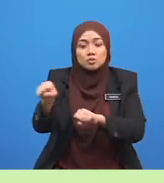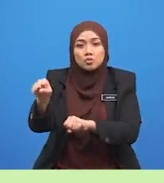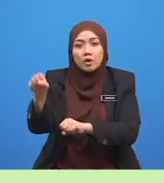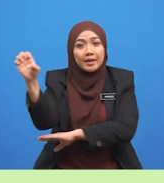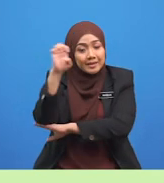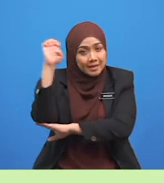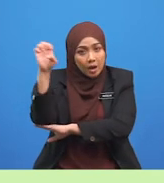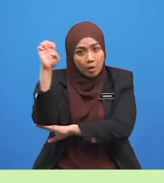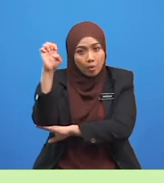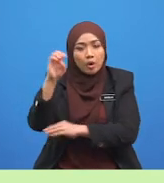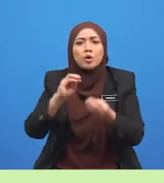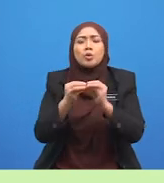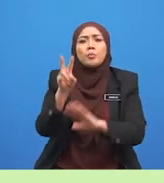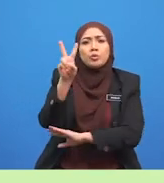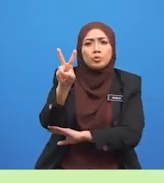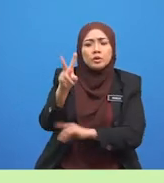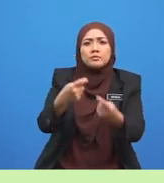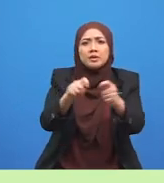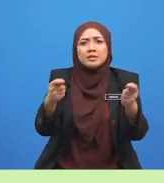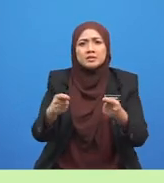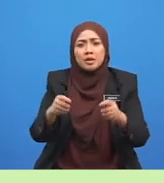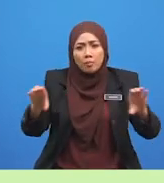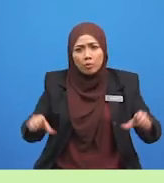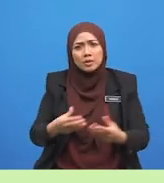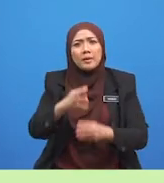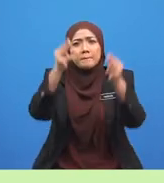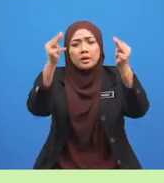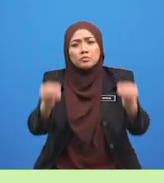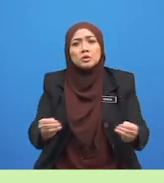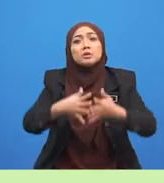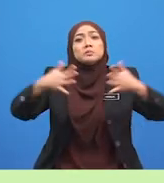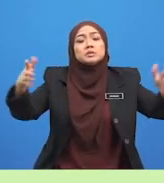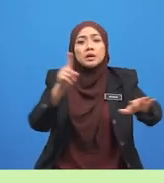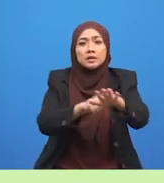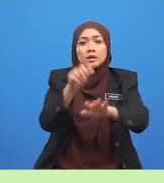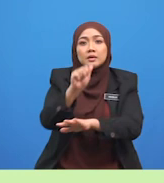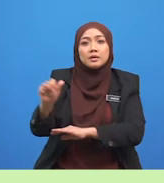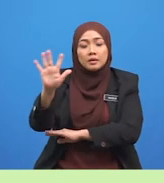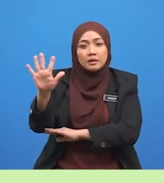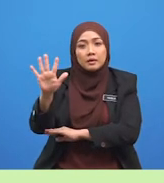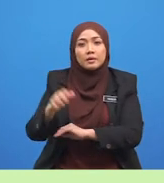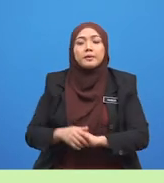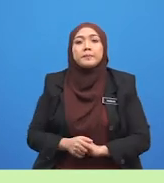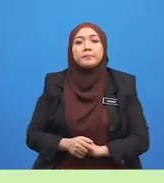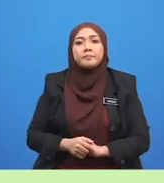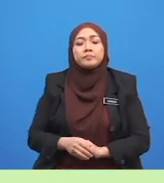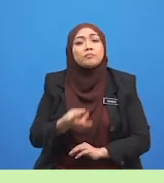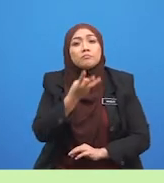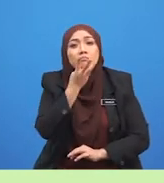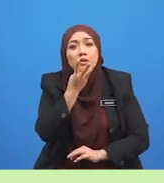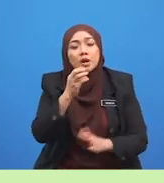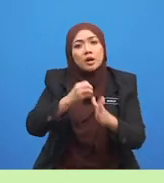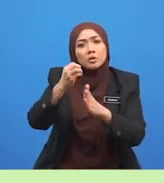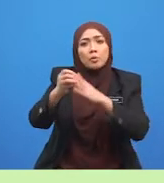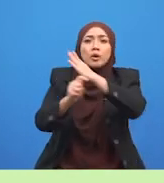Soalan yang kedua, tasik buatan manusia yang terbesar di Asia Tenggara. Sama ada Tasik Berak atau